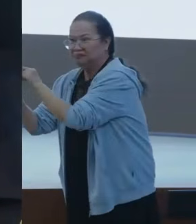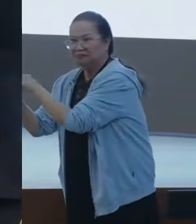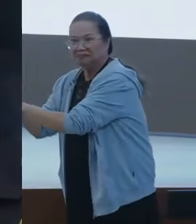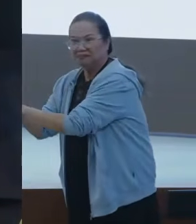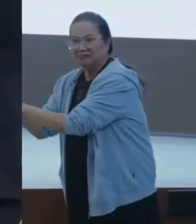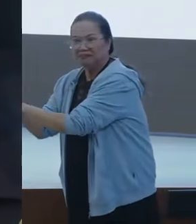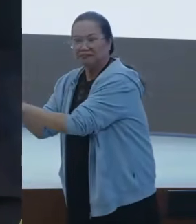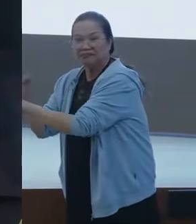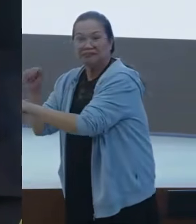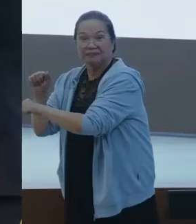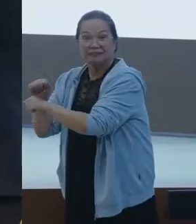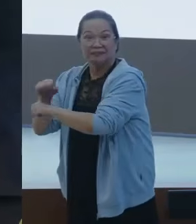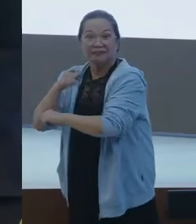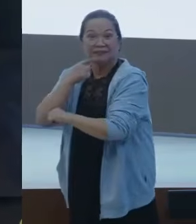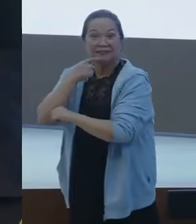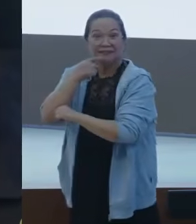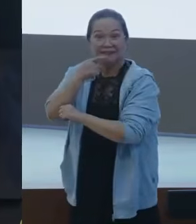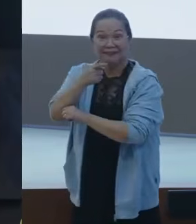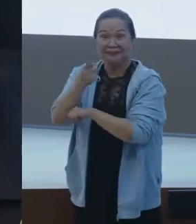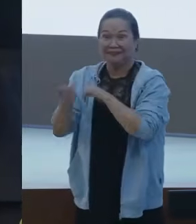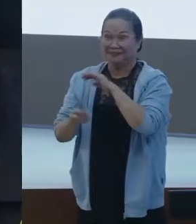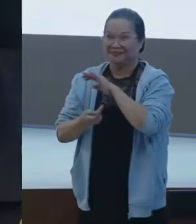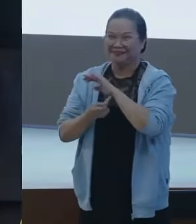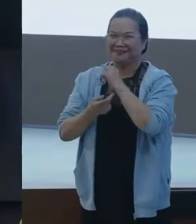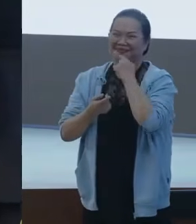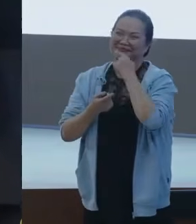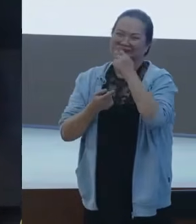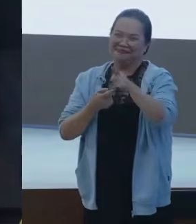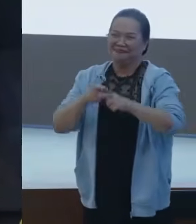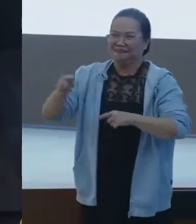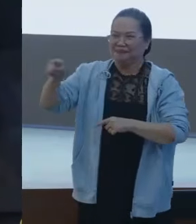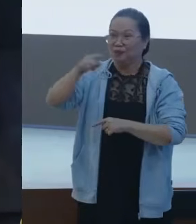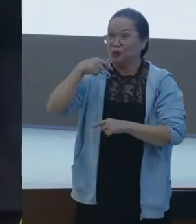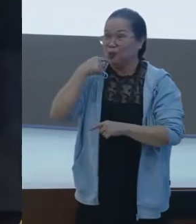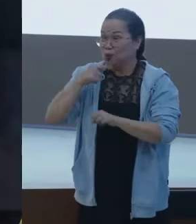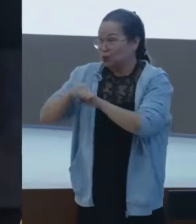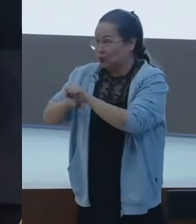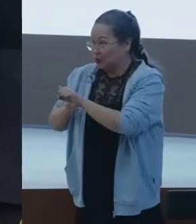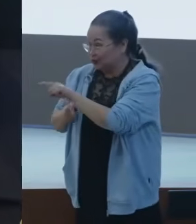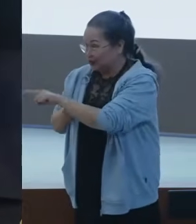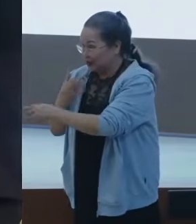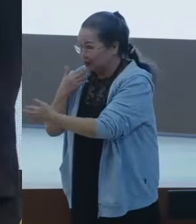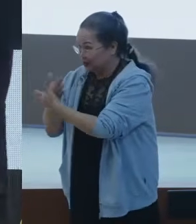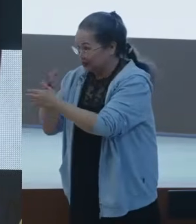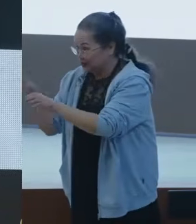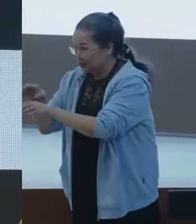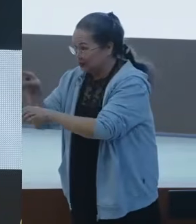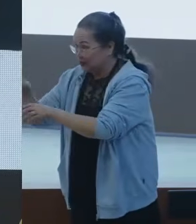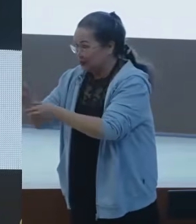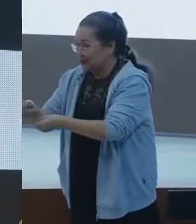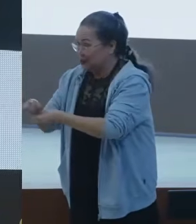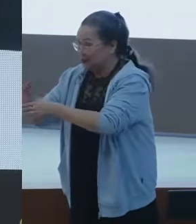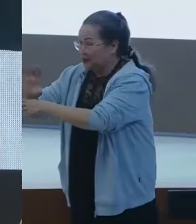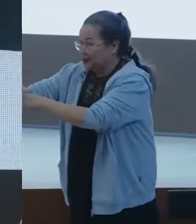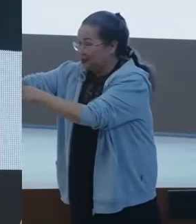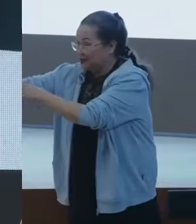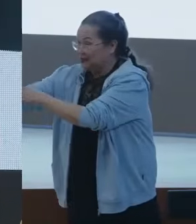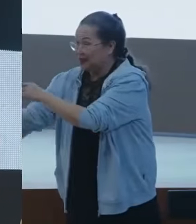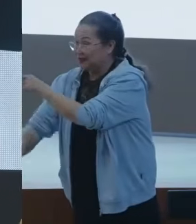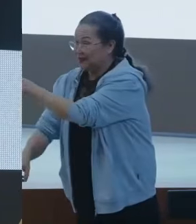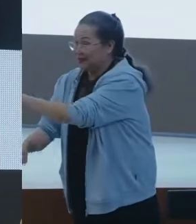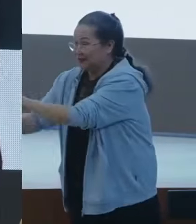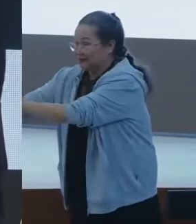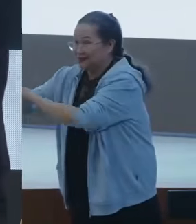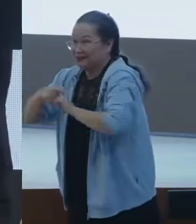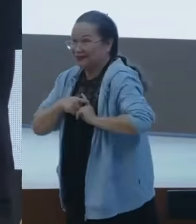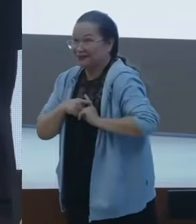Sabi sa Philippians 1:6, sabi ni Paul, and I'm sure of this, that he who began a good work in you will bring it to completion